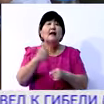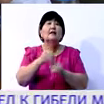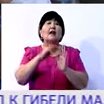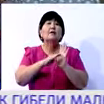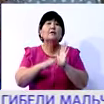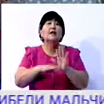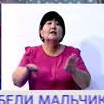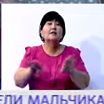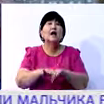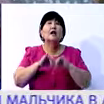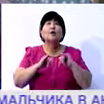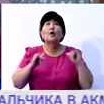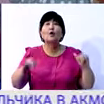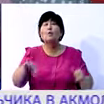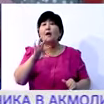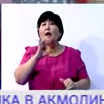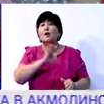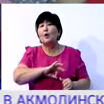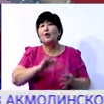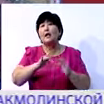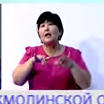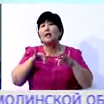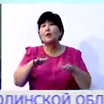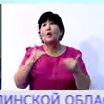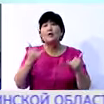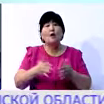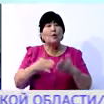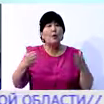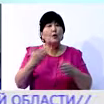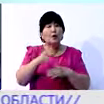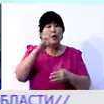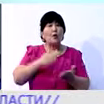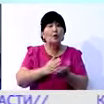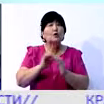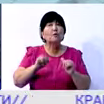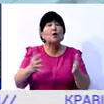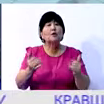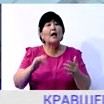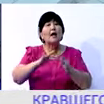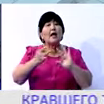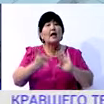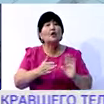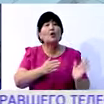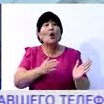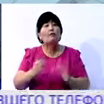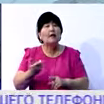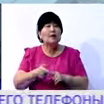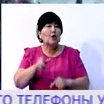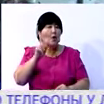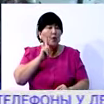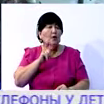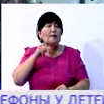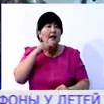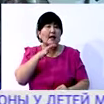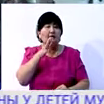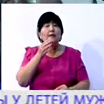задач также увеличение доли электронных услуг. Сегодня большую часть госуслуг можно получить в электронном формате. Это очень удобно, экономит